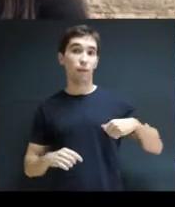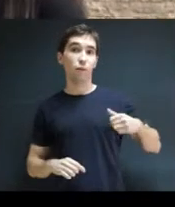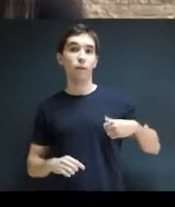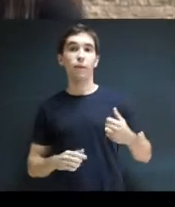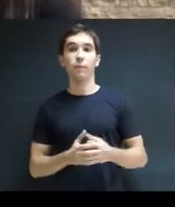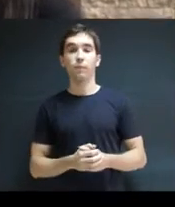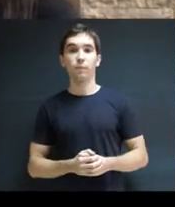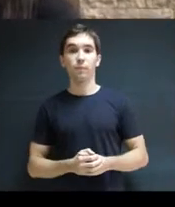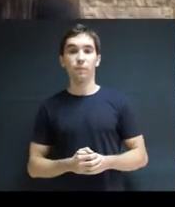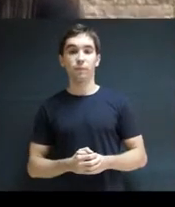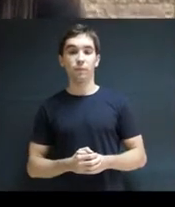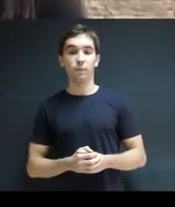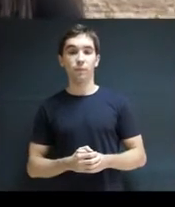godine